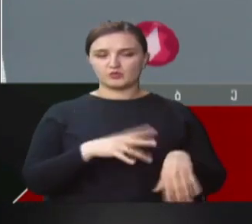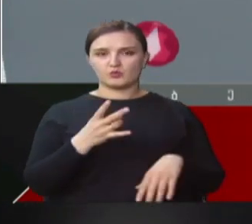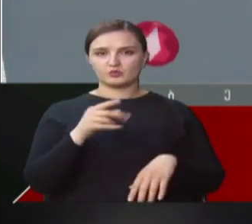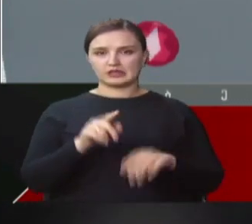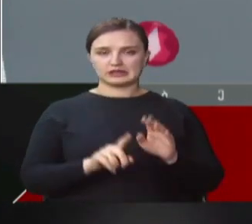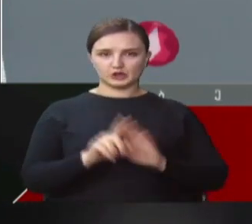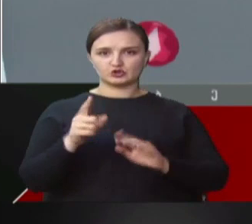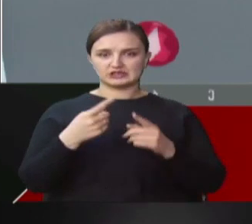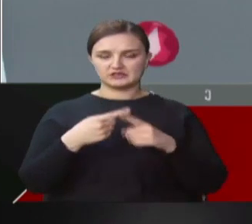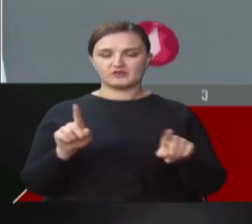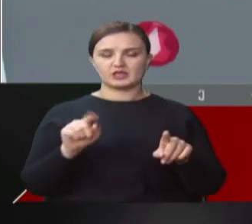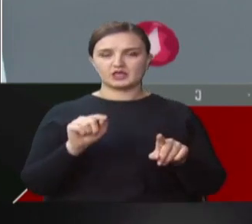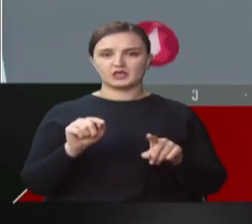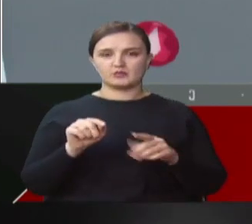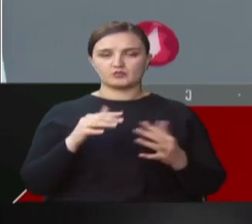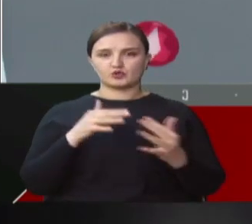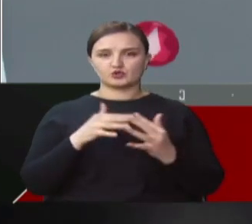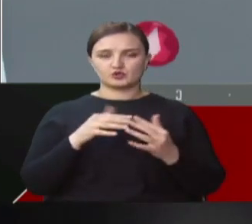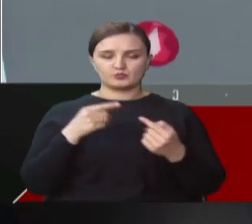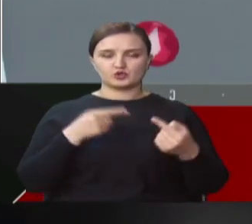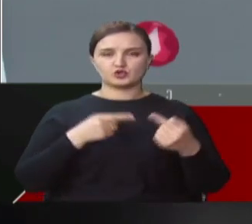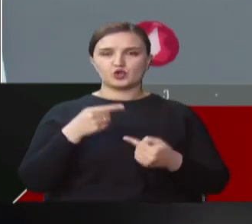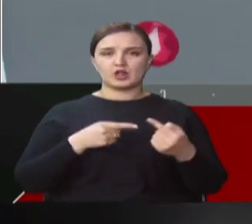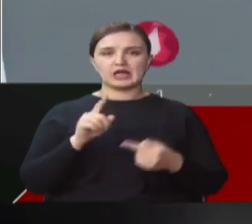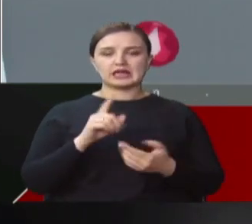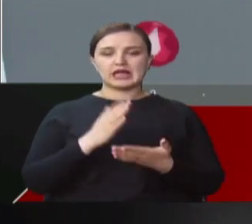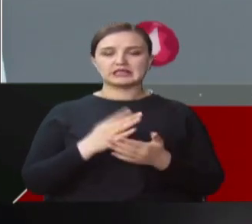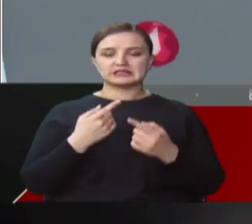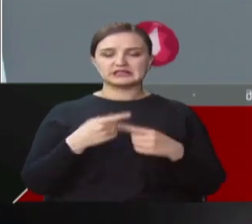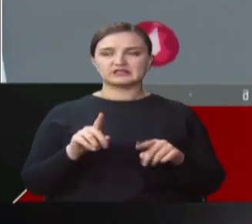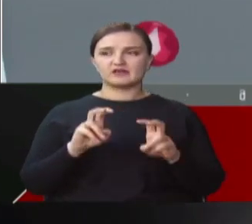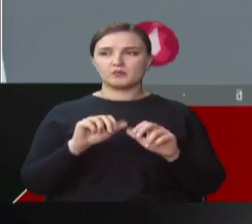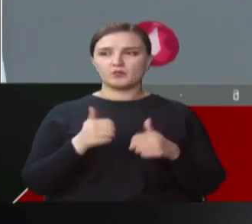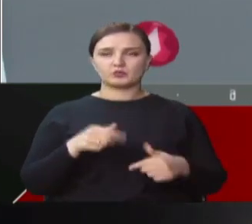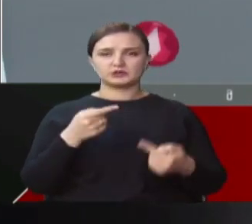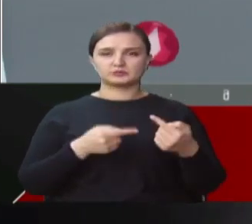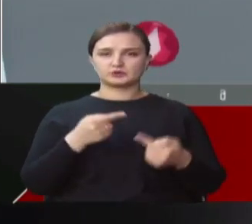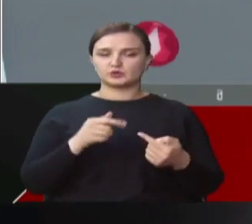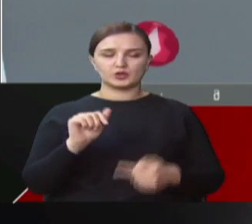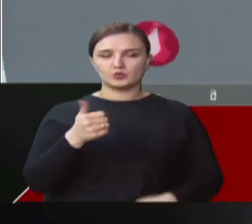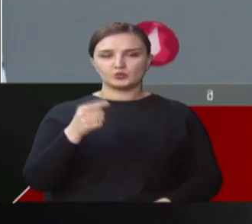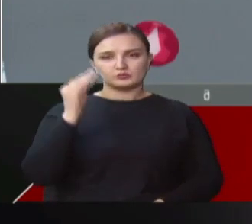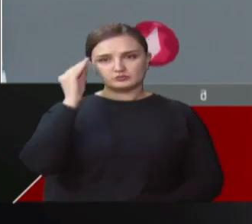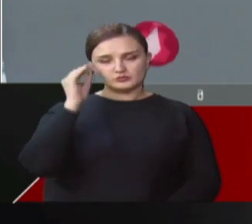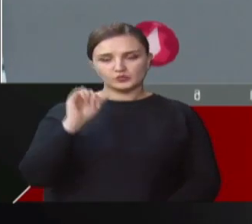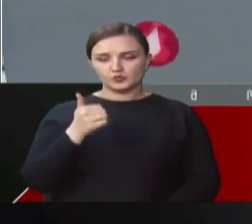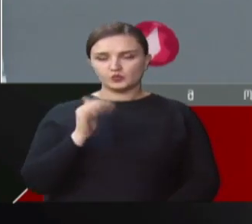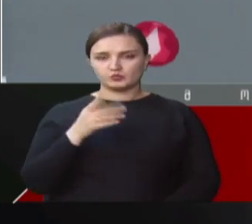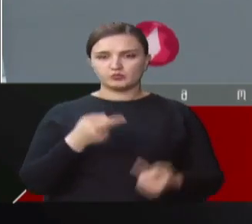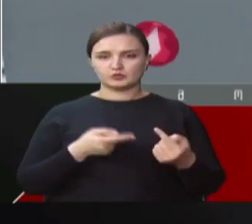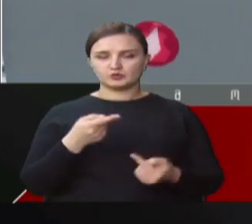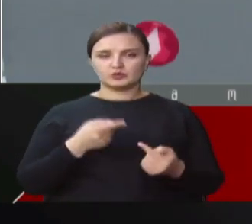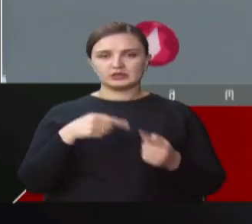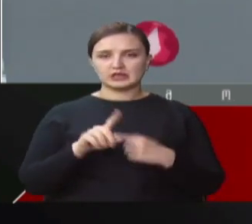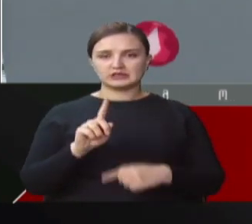და დაეწყოთ სხვა სახის ბრძოლა. Რა არის ეს სხვა სახის ბრძოლა? Როგორ წარმოგიდგენიათ მისი განხორციელება და რას